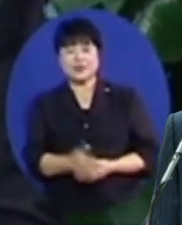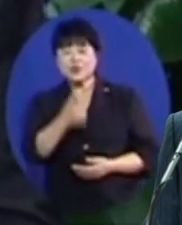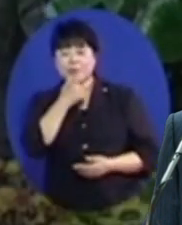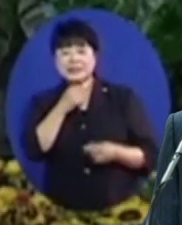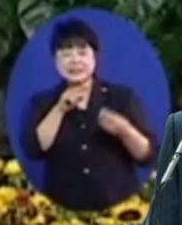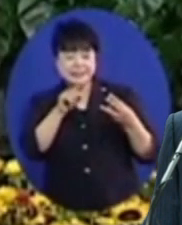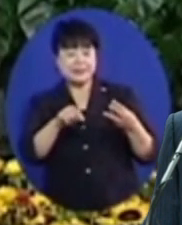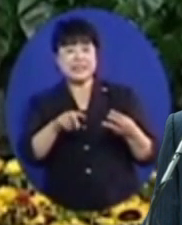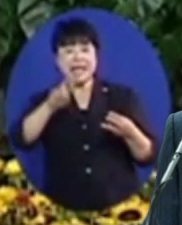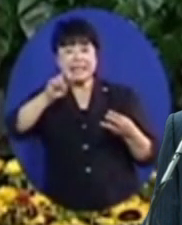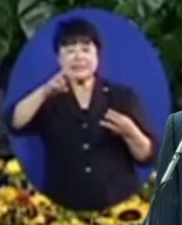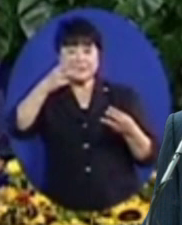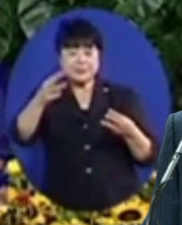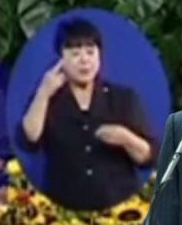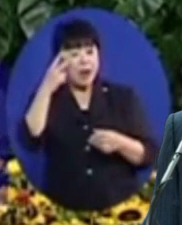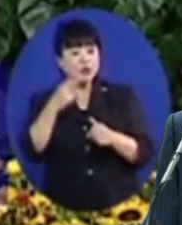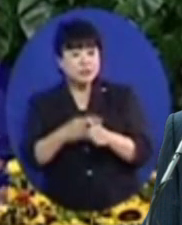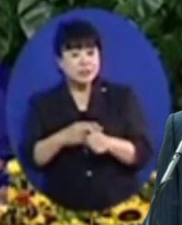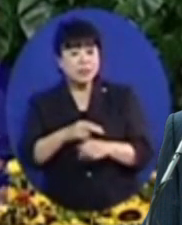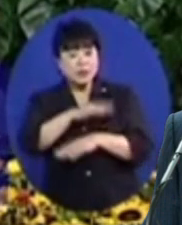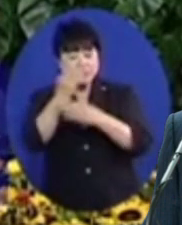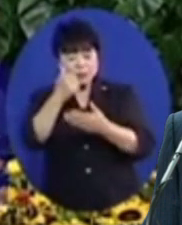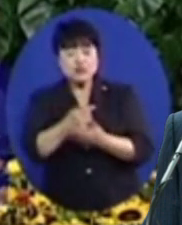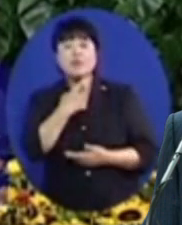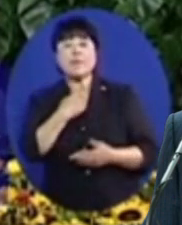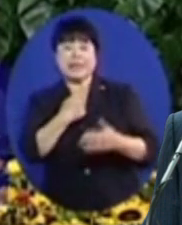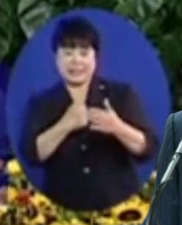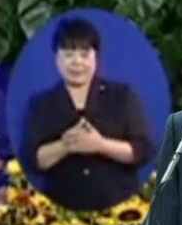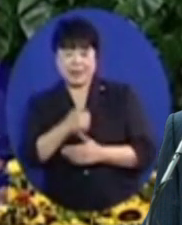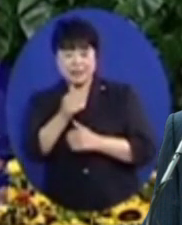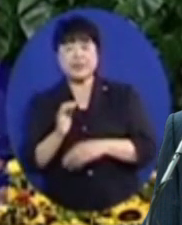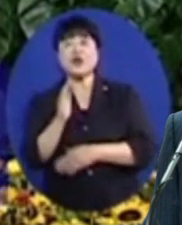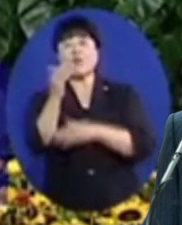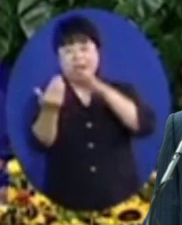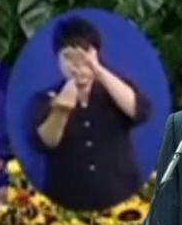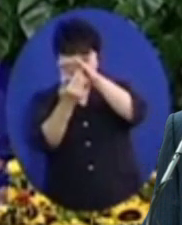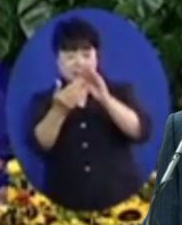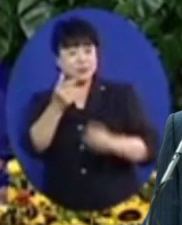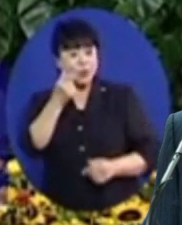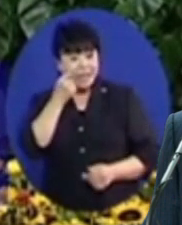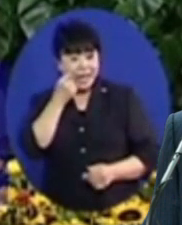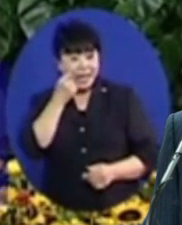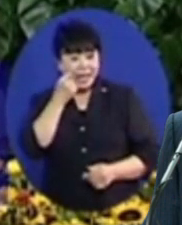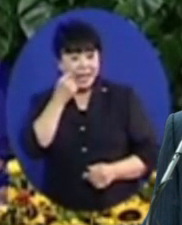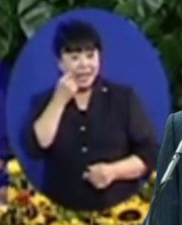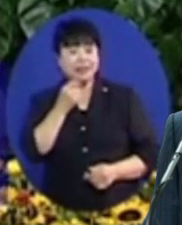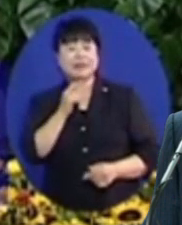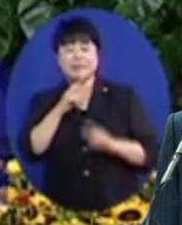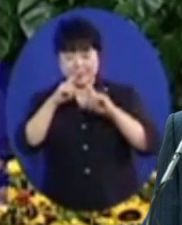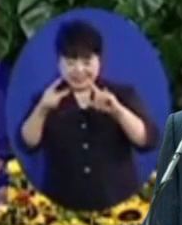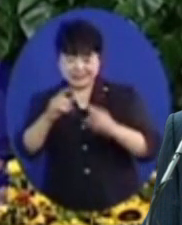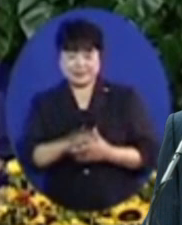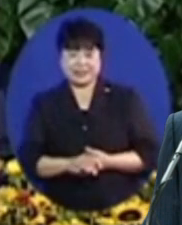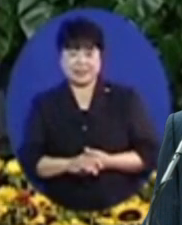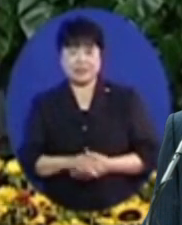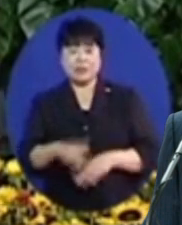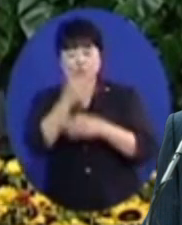3장 23절에 바울 선생은 모든 사람이 죄를 범하였음에 하나님의 영광에 이르지 못하더니 그라고 말했습니다.